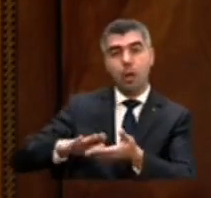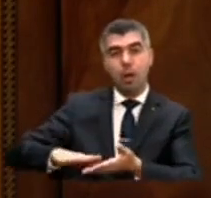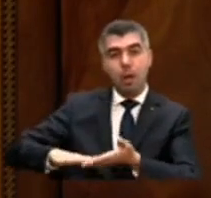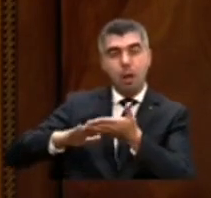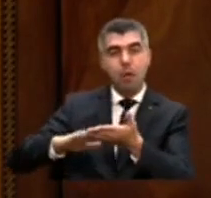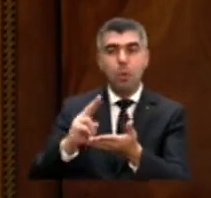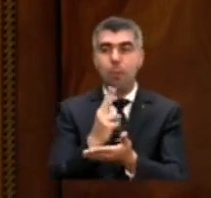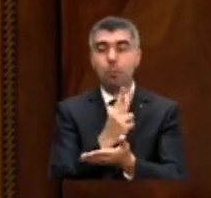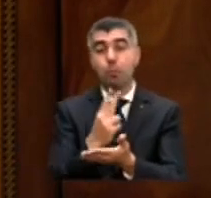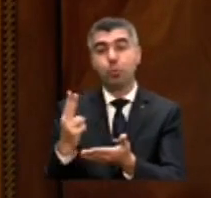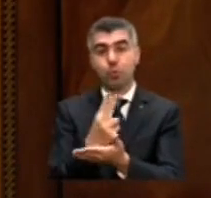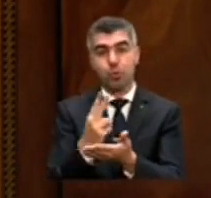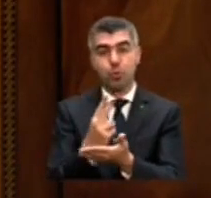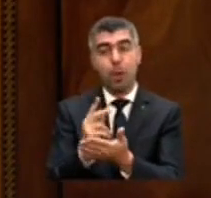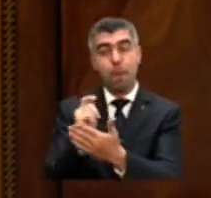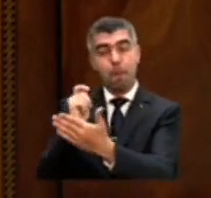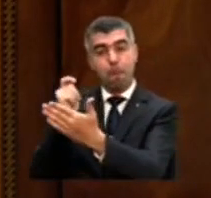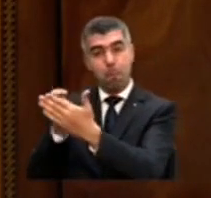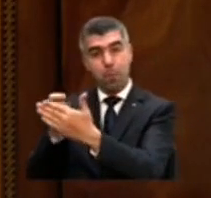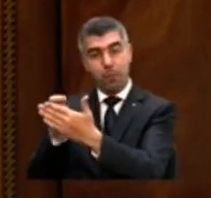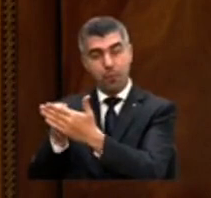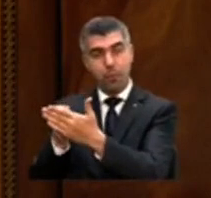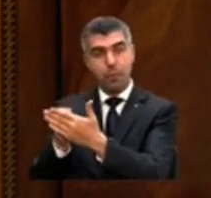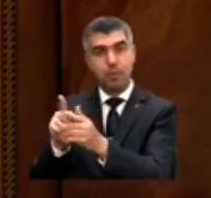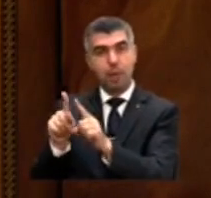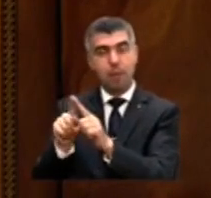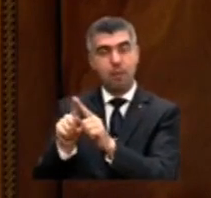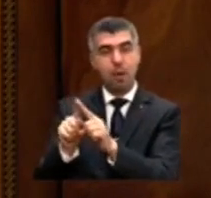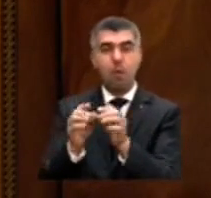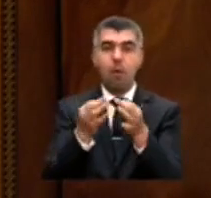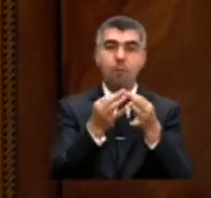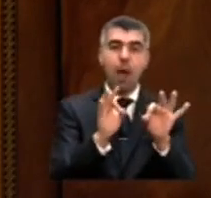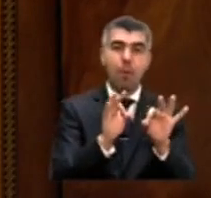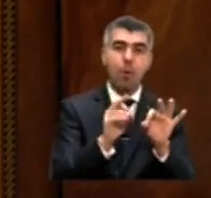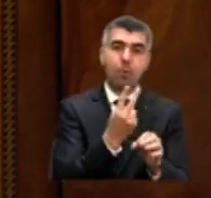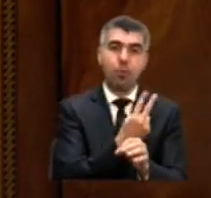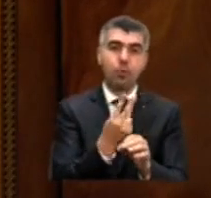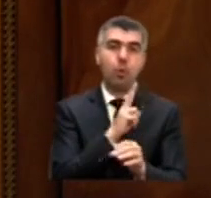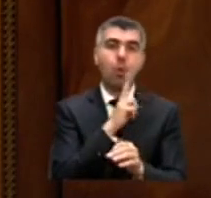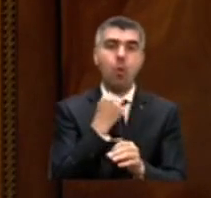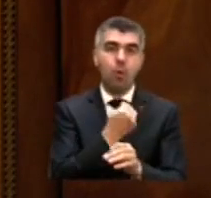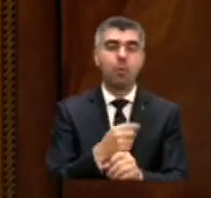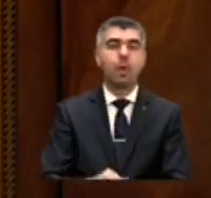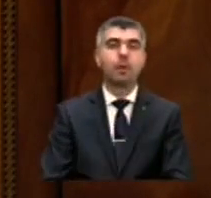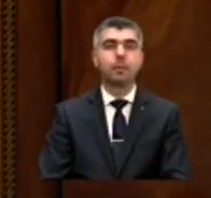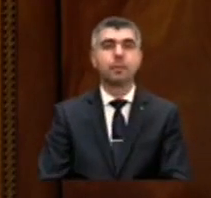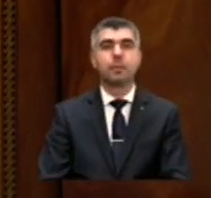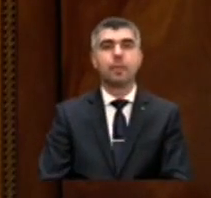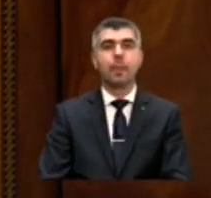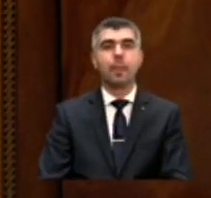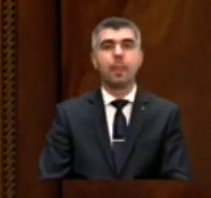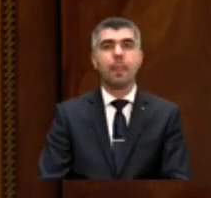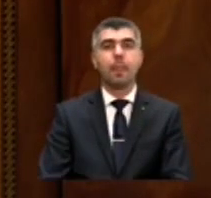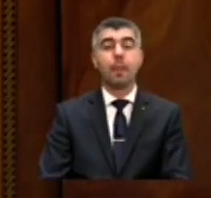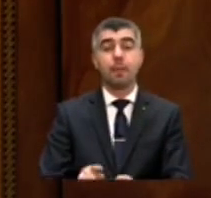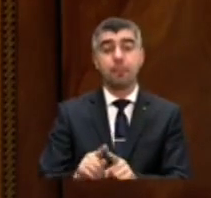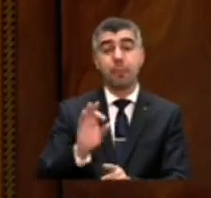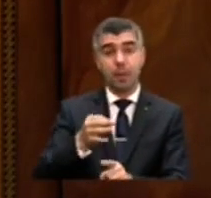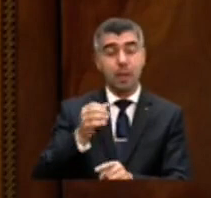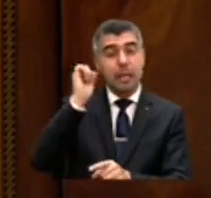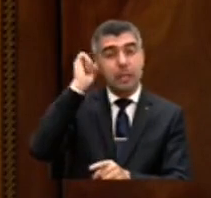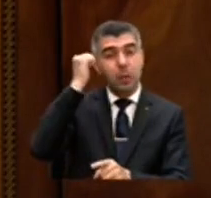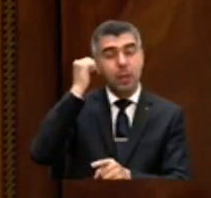العام والخاص من الولوج إلى كفاءات كتلائم مع احتياجاتهم، حيث سيمكن تجويد التكوين